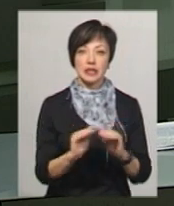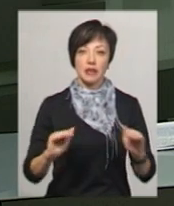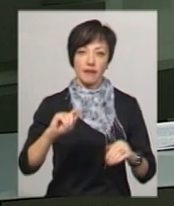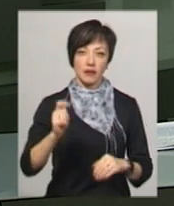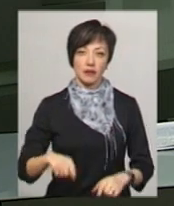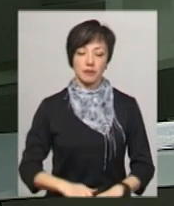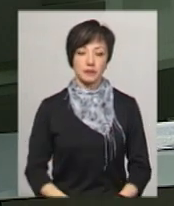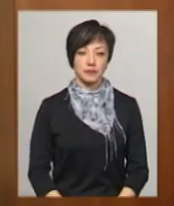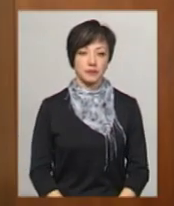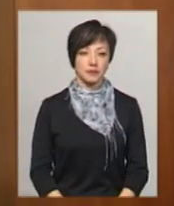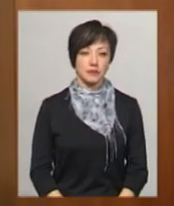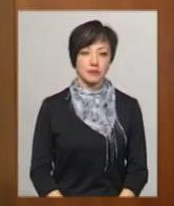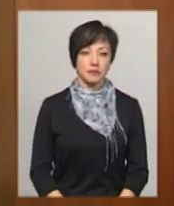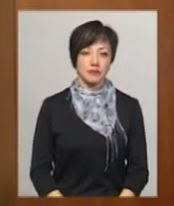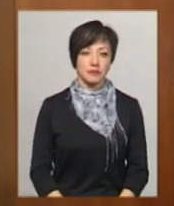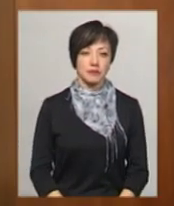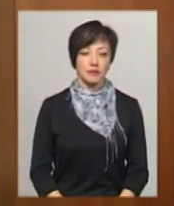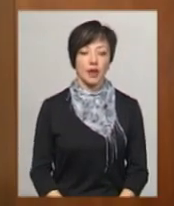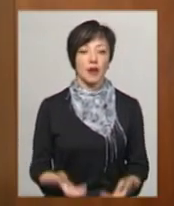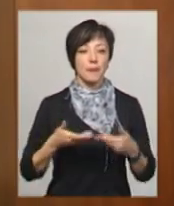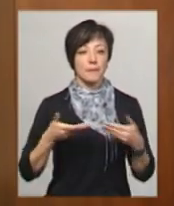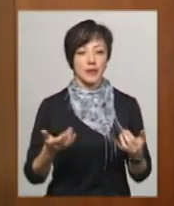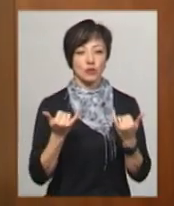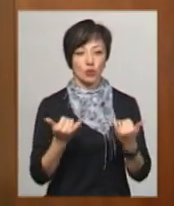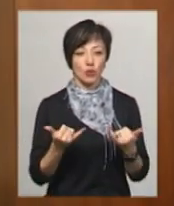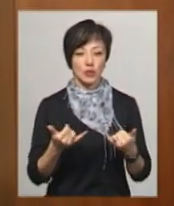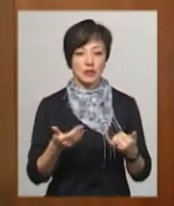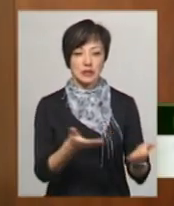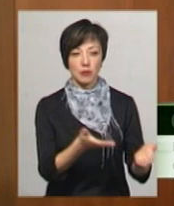війни. Ми сьогодні запрошуємо, щоб до нас йшли